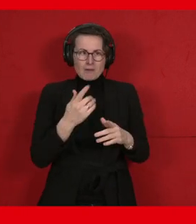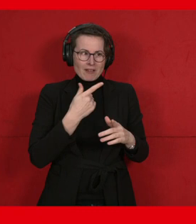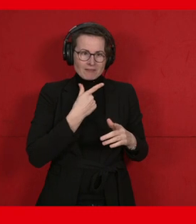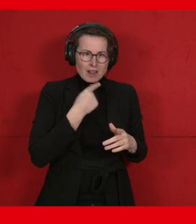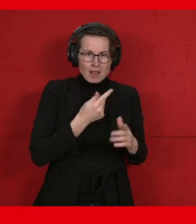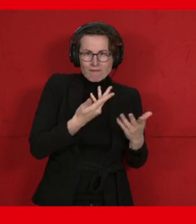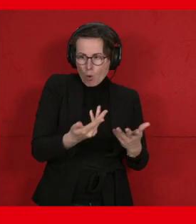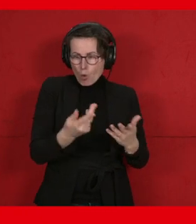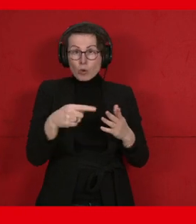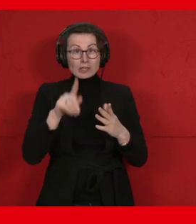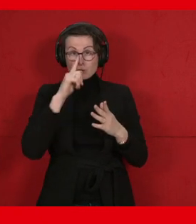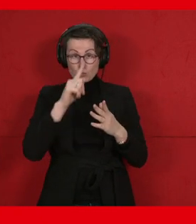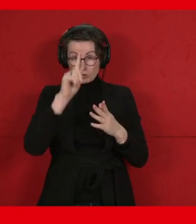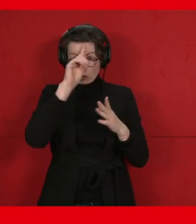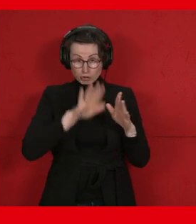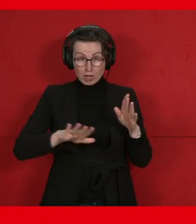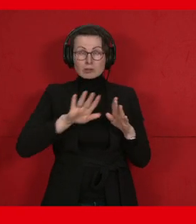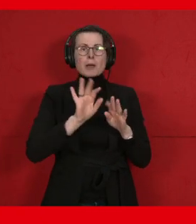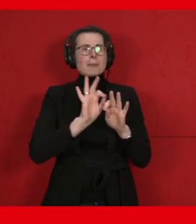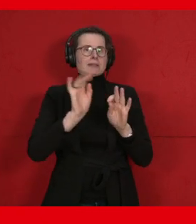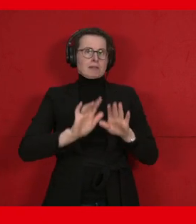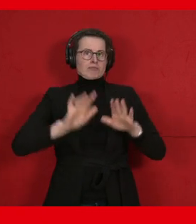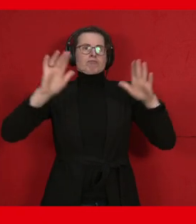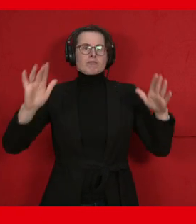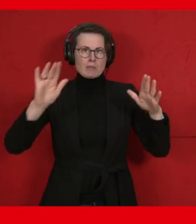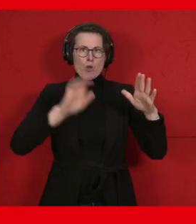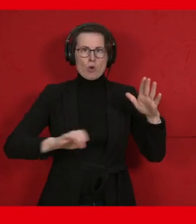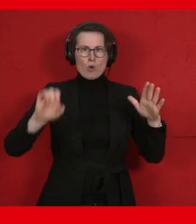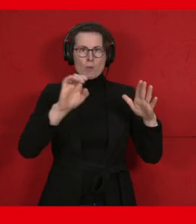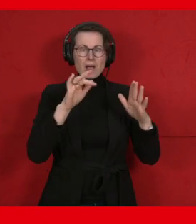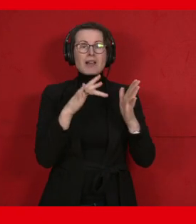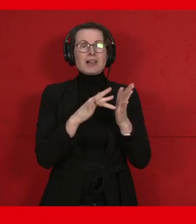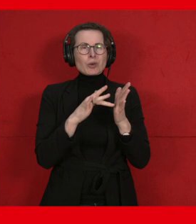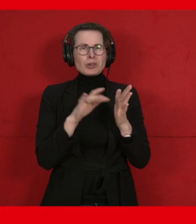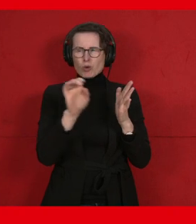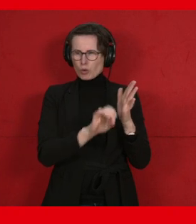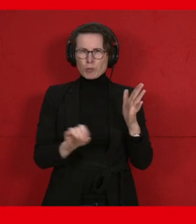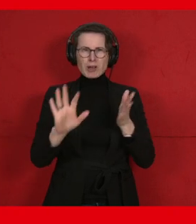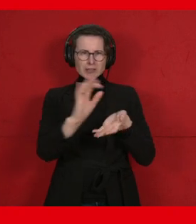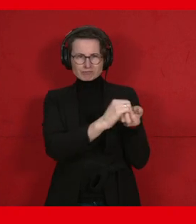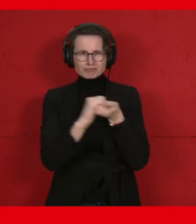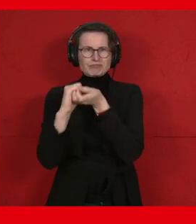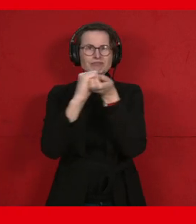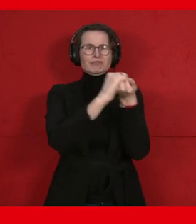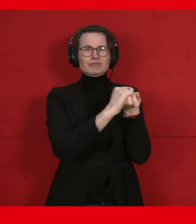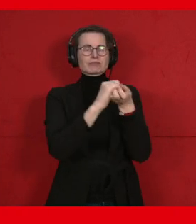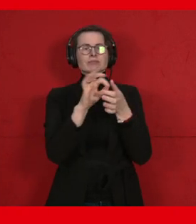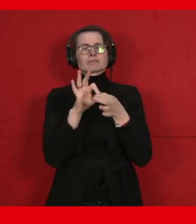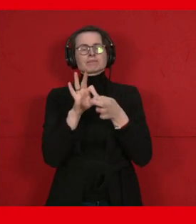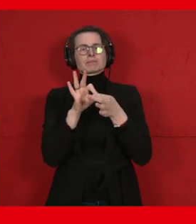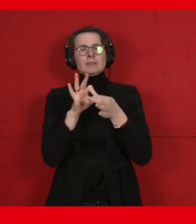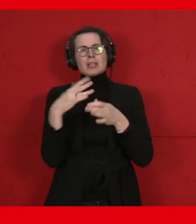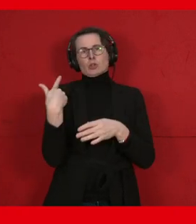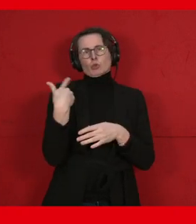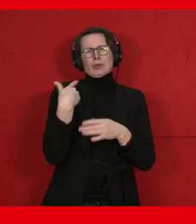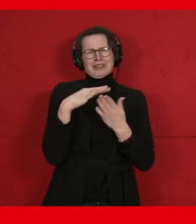wo? Und das dann am besten nicht nur für Deutschland, sondern gleich für Europa, um da tatsächlich auch die europäische Solidarität rund um den